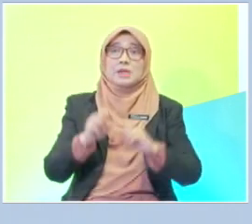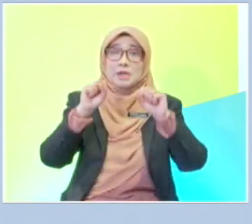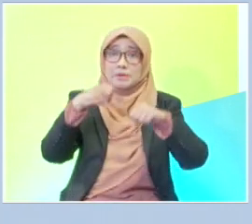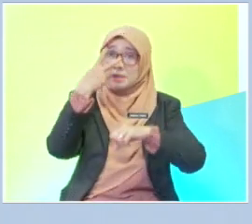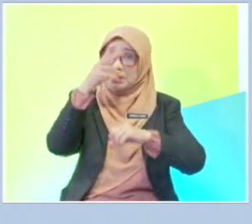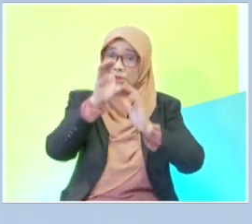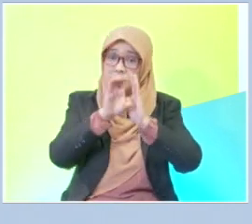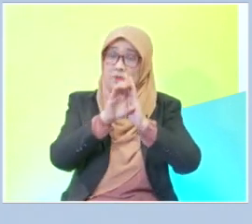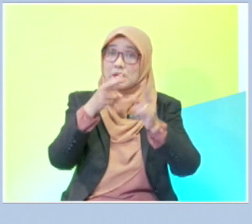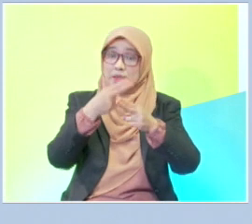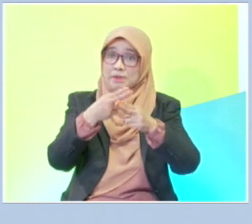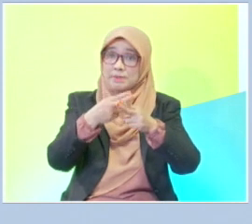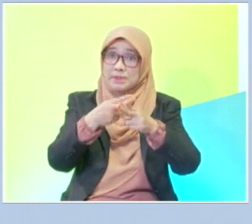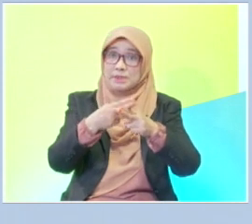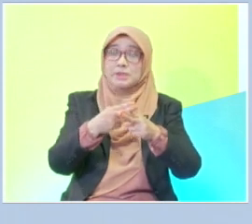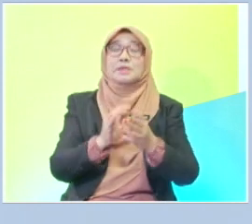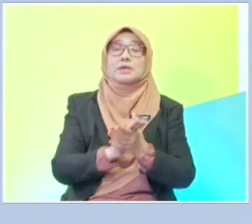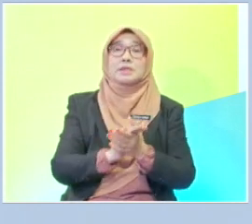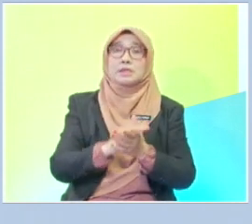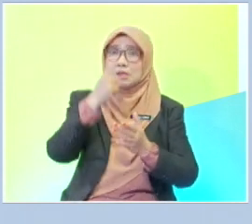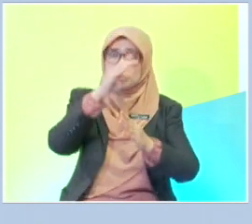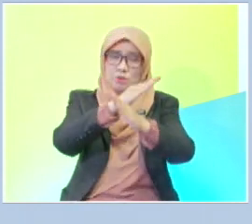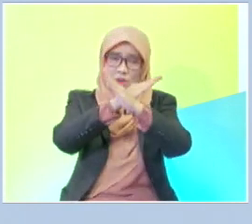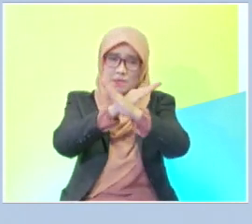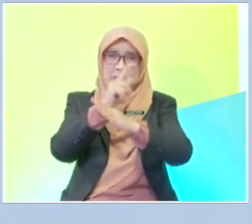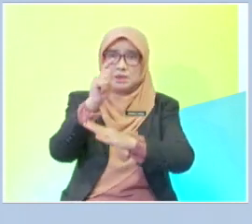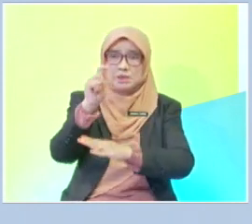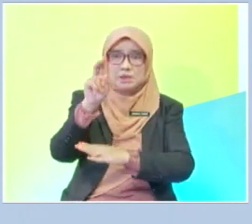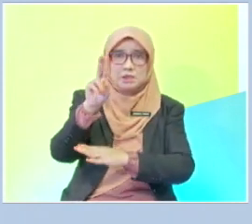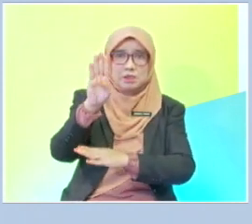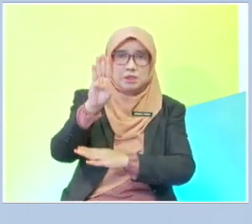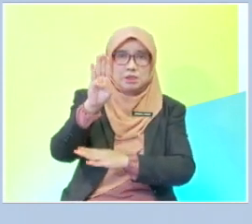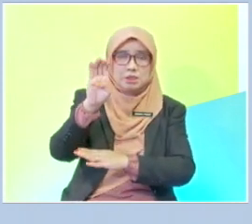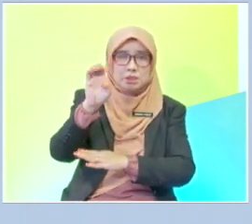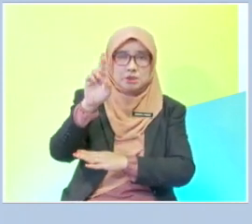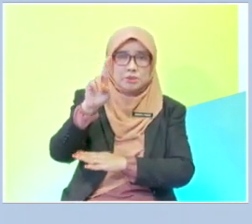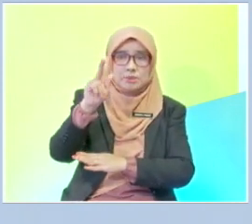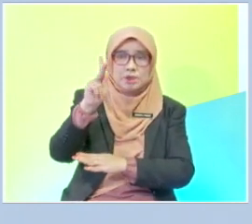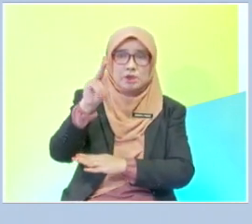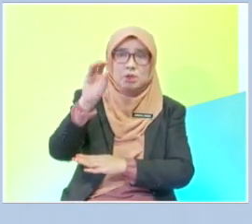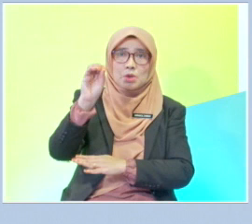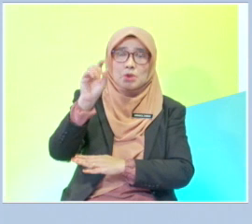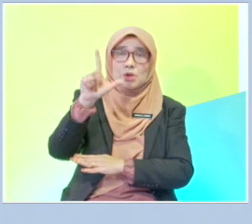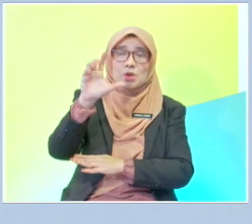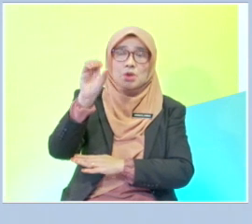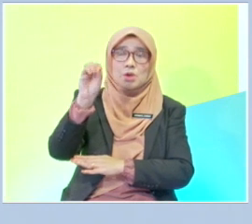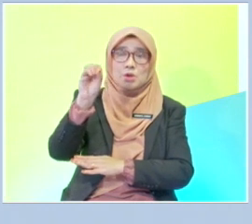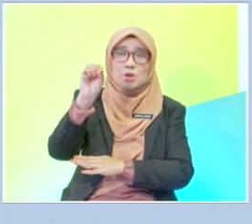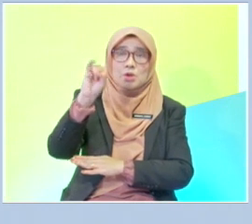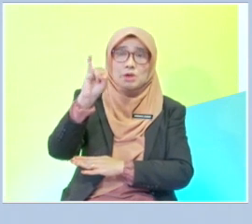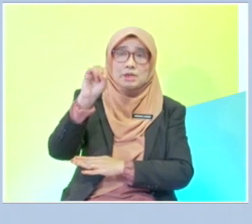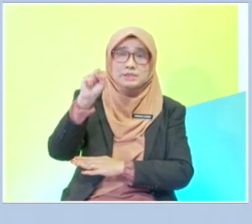yang memberi perlindungan terhadap tuberkulosis ataupun lebih penyakit batuk kering. Batuk kering, TB kadang-kadang kita panggil,